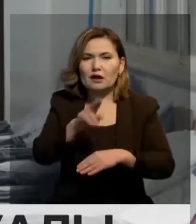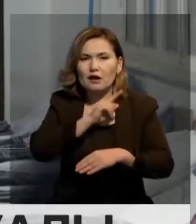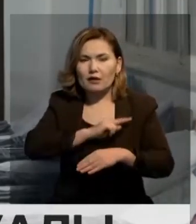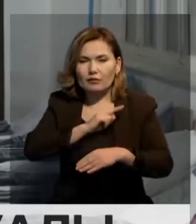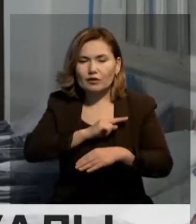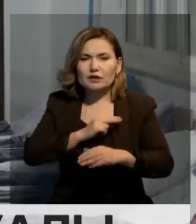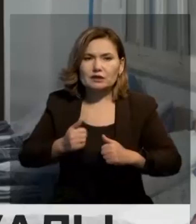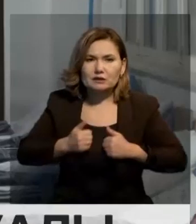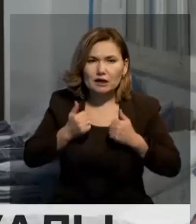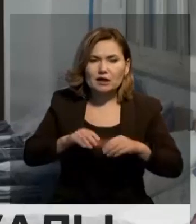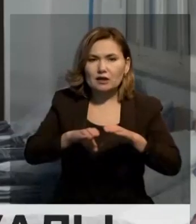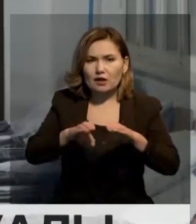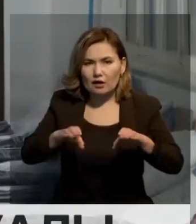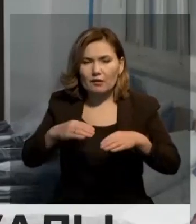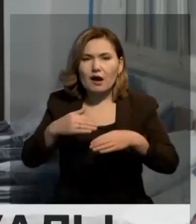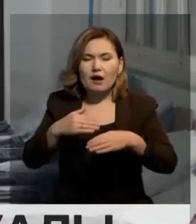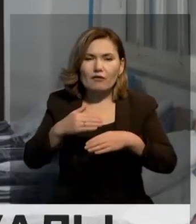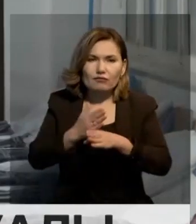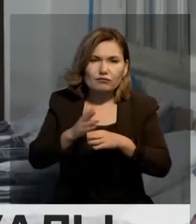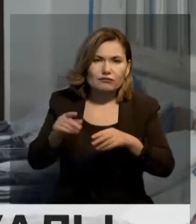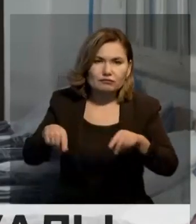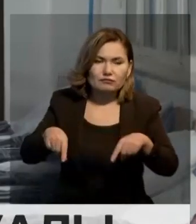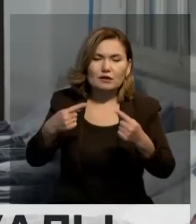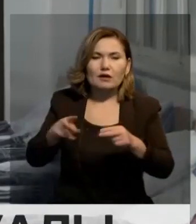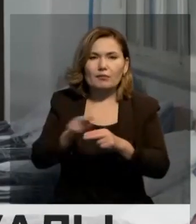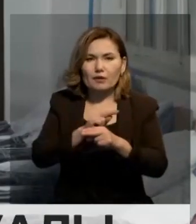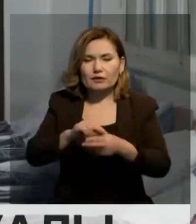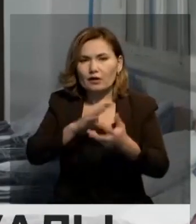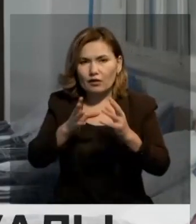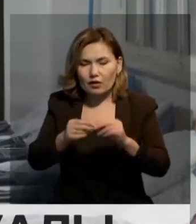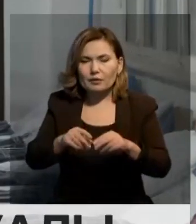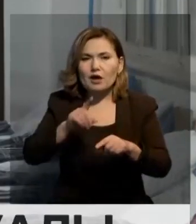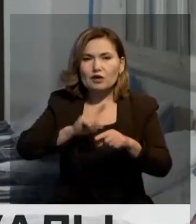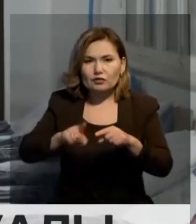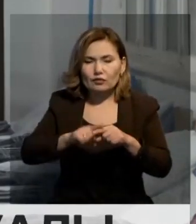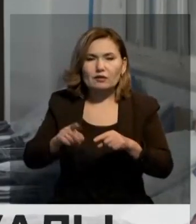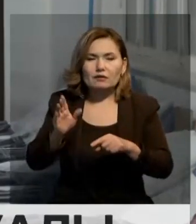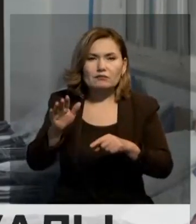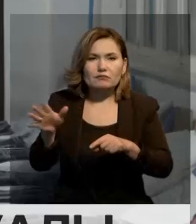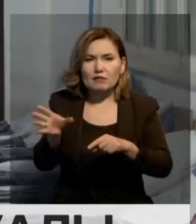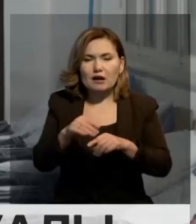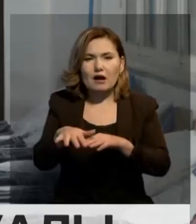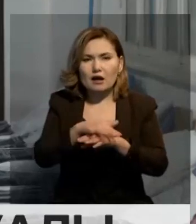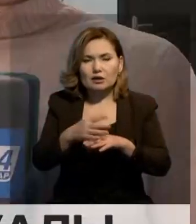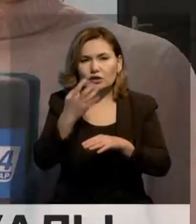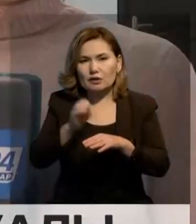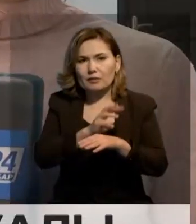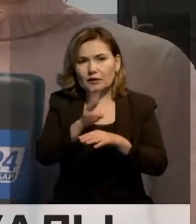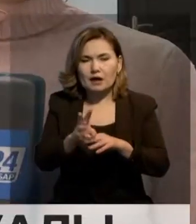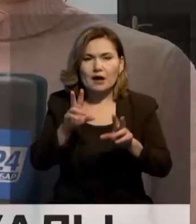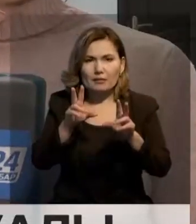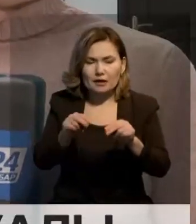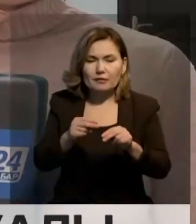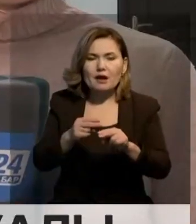Енді мамандардың айтуынша жағдай бірнеше сағаттың ішінде өзгеруі керек. Әзірге бар ақпарат